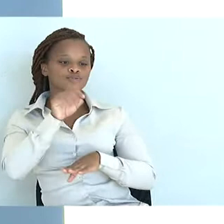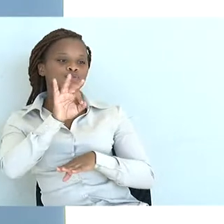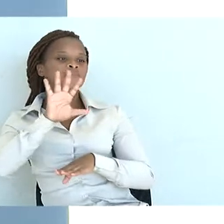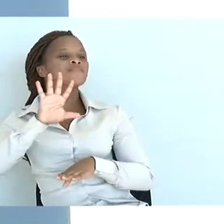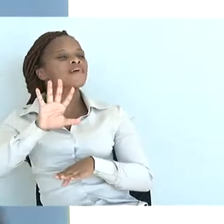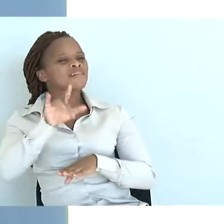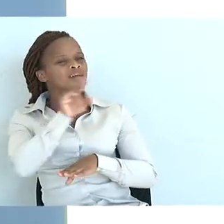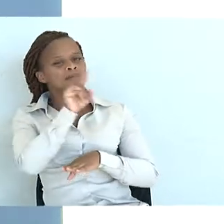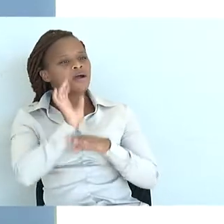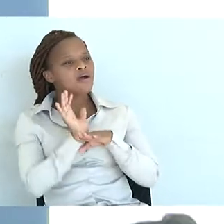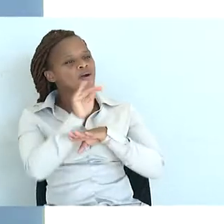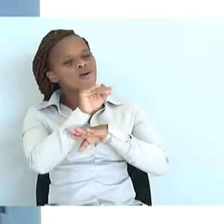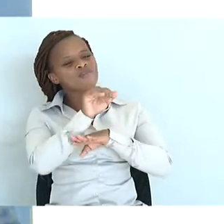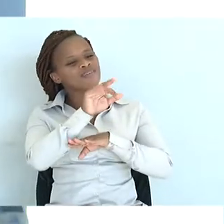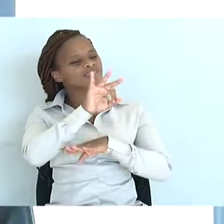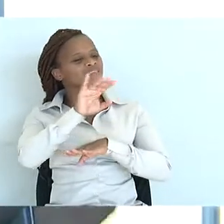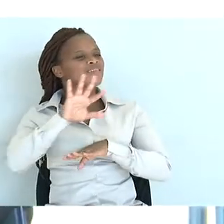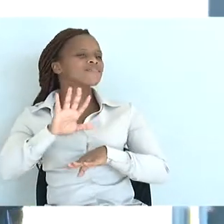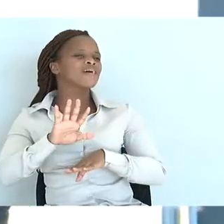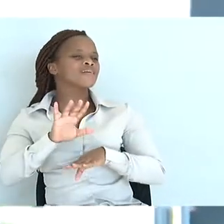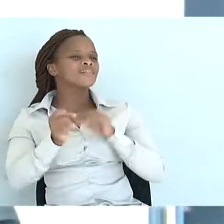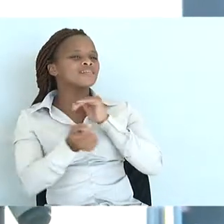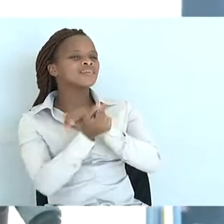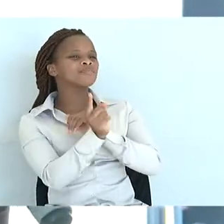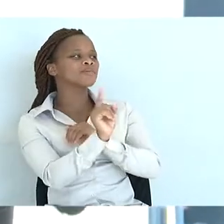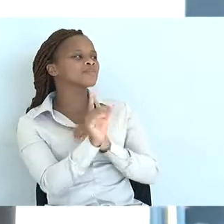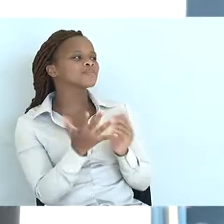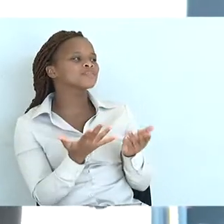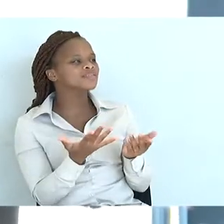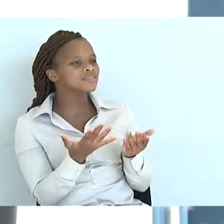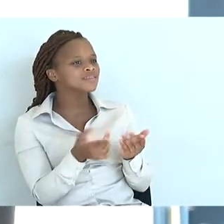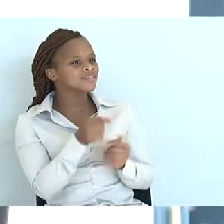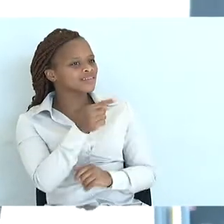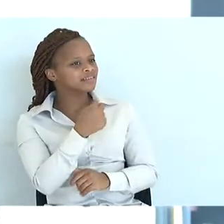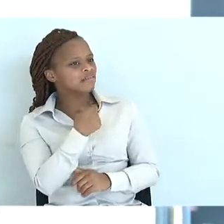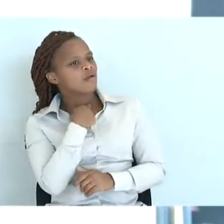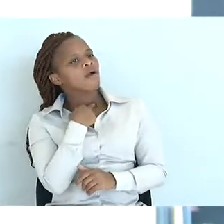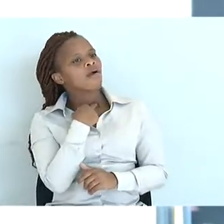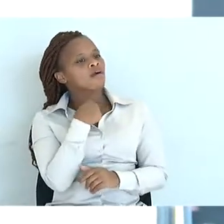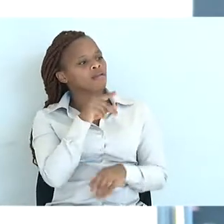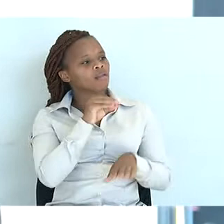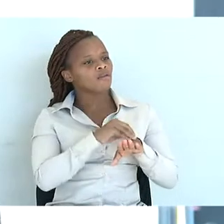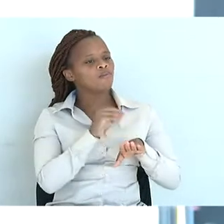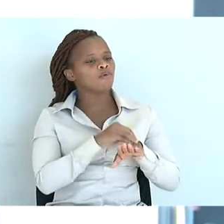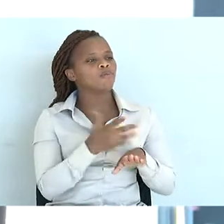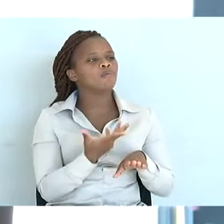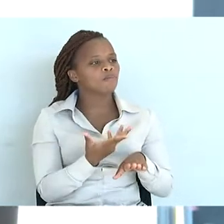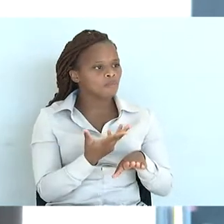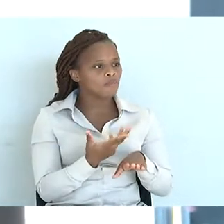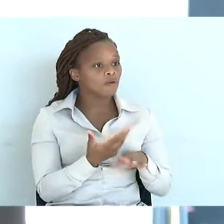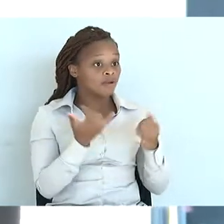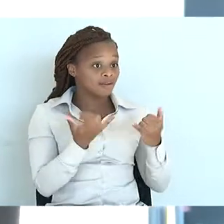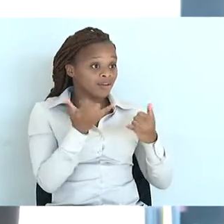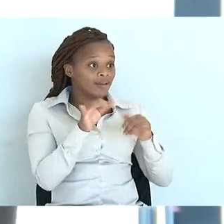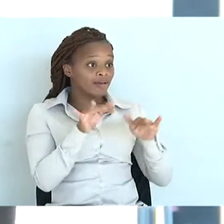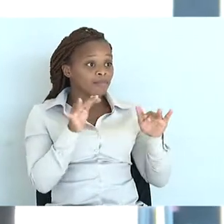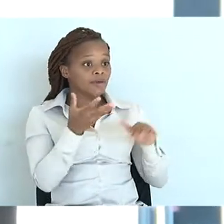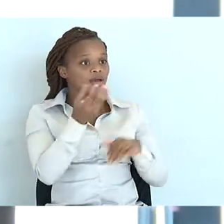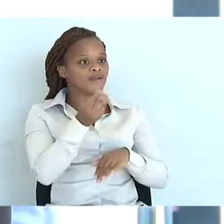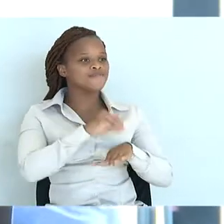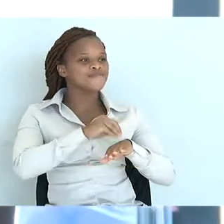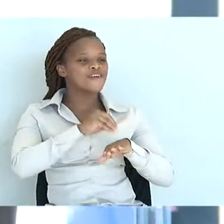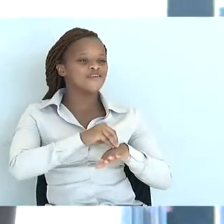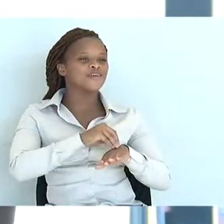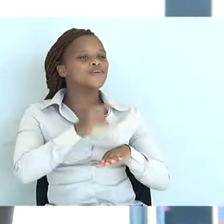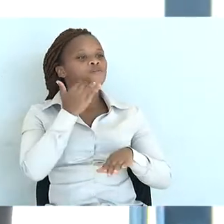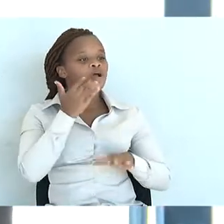i1 umuntu kuza delay ubesazama ukuba abe nalo grade 12 abe ne diploma abe ne degree